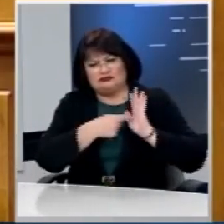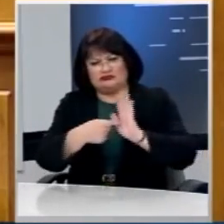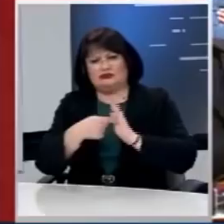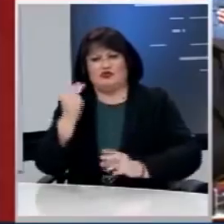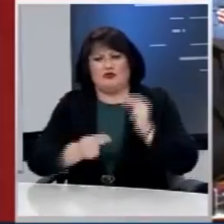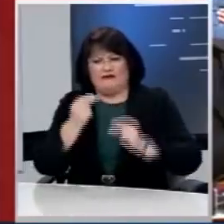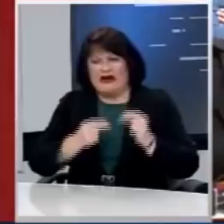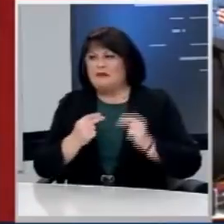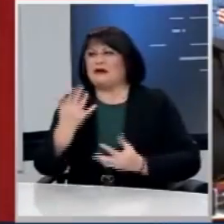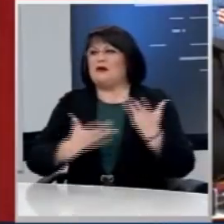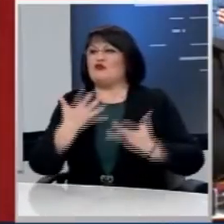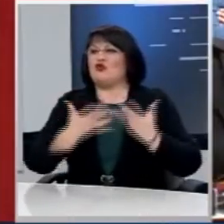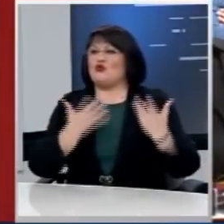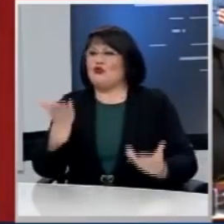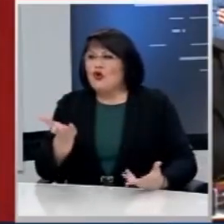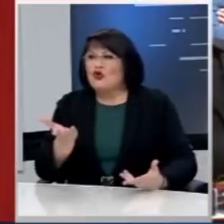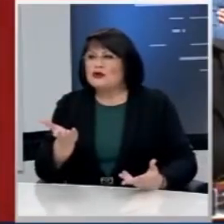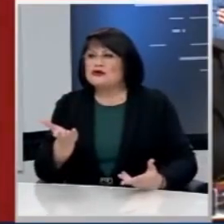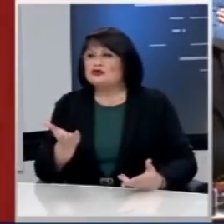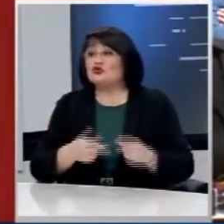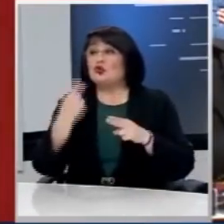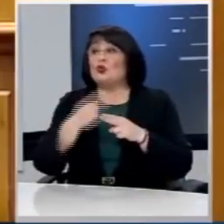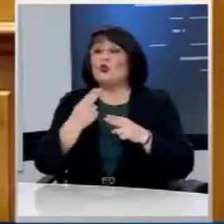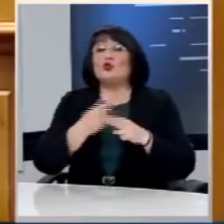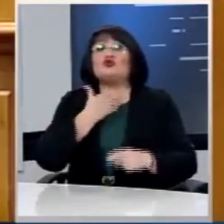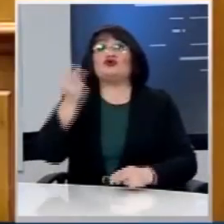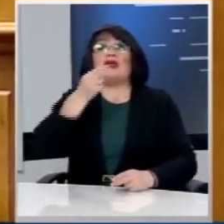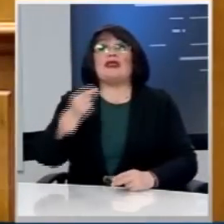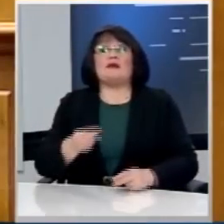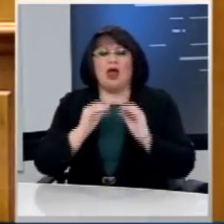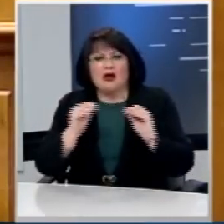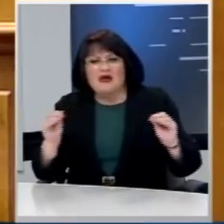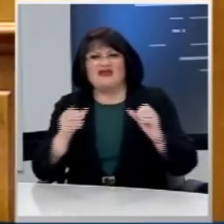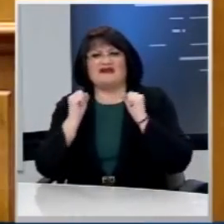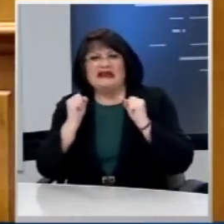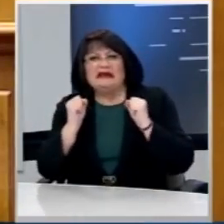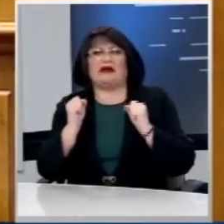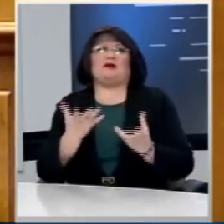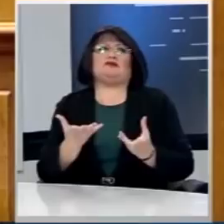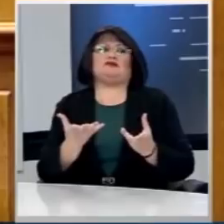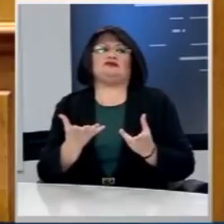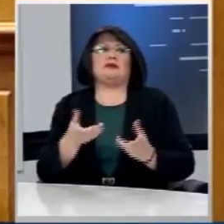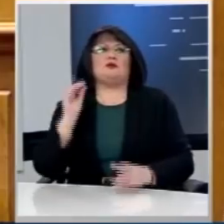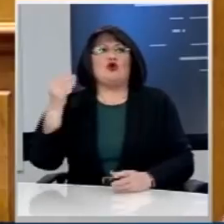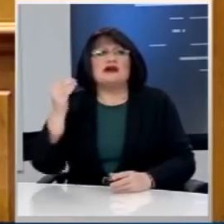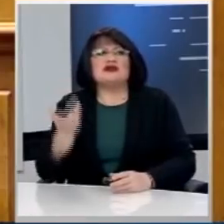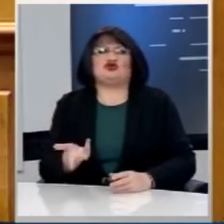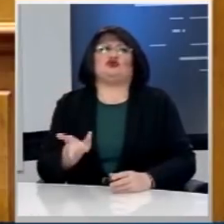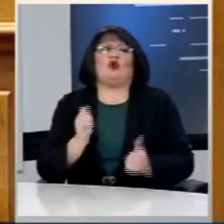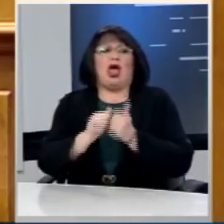που δημιουργεί ο προϋπολογισμός αυτό σε κρίσιμους τομείς, όπως της εκπαίδευσης, της υγείας του λαού, του πολιτισμού,